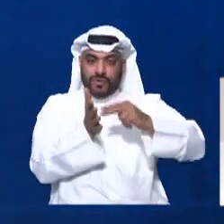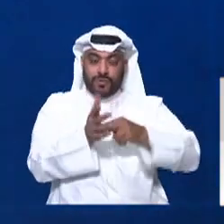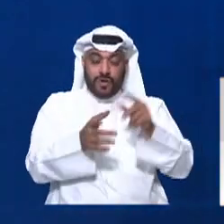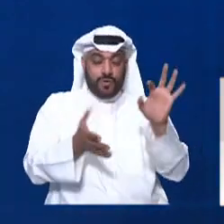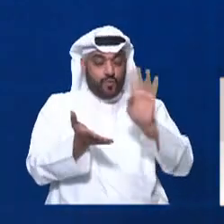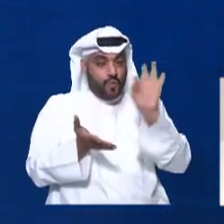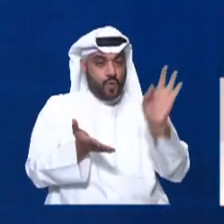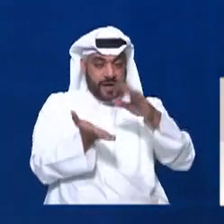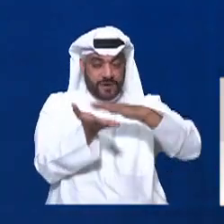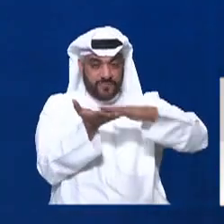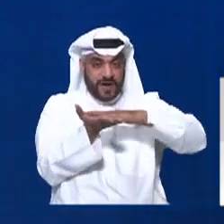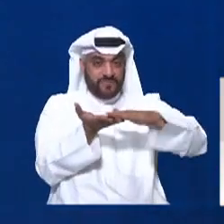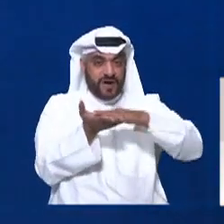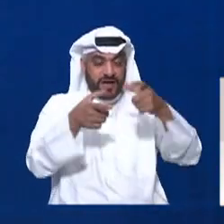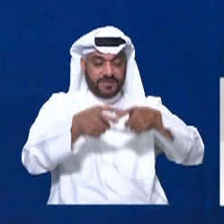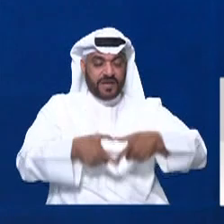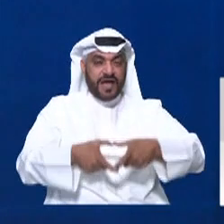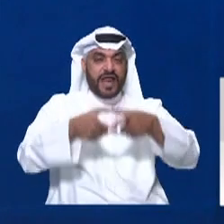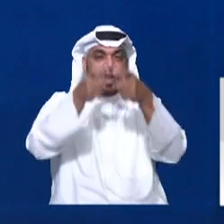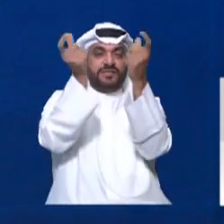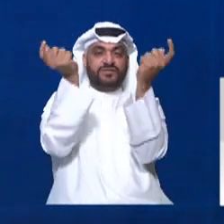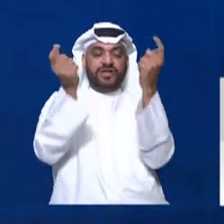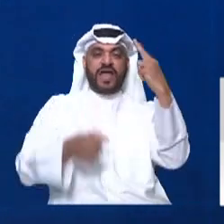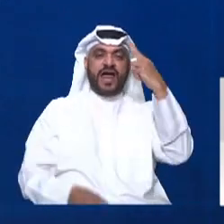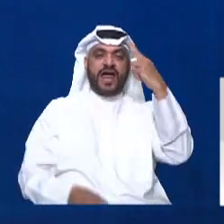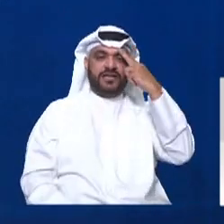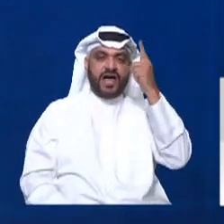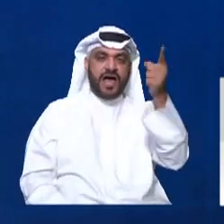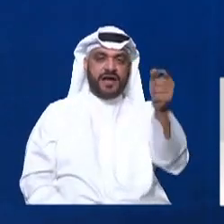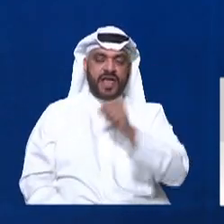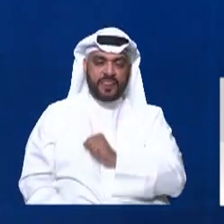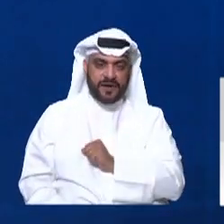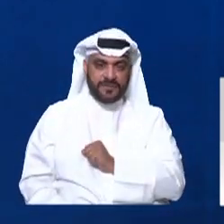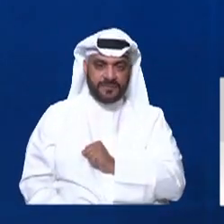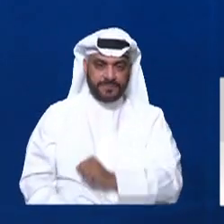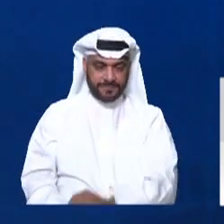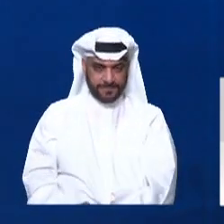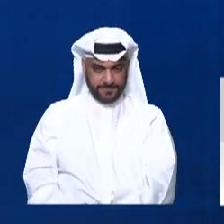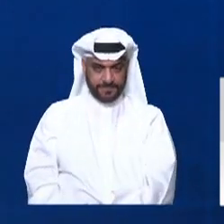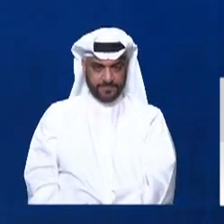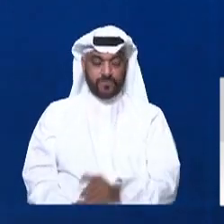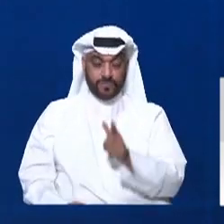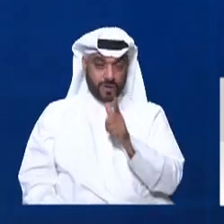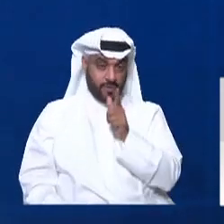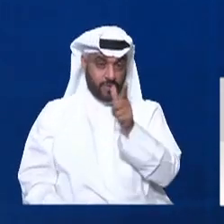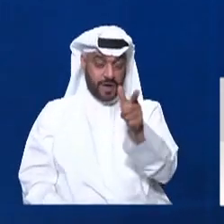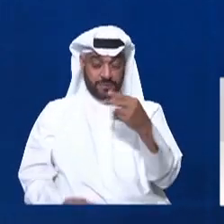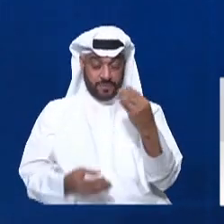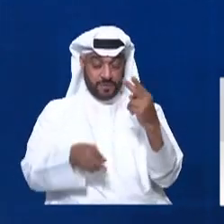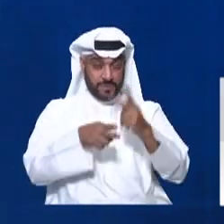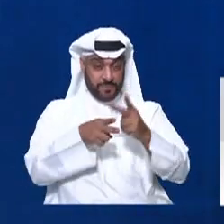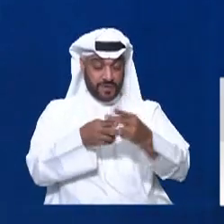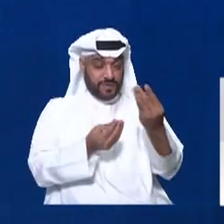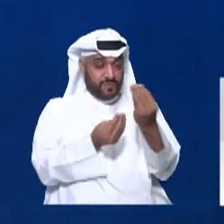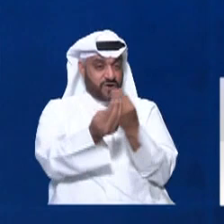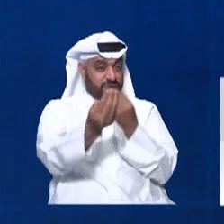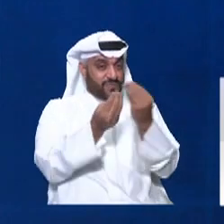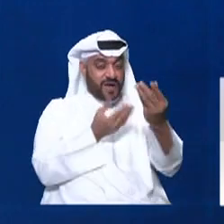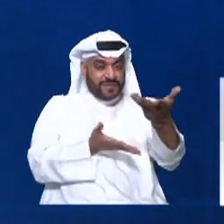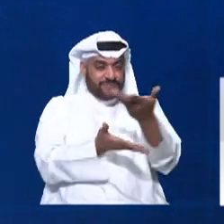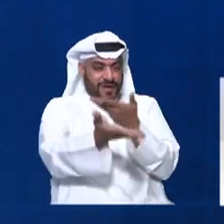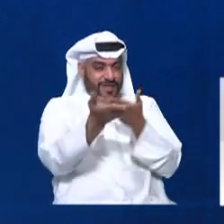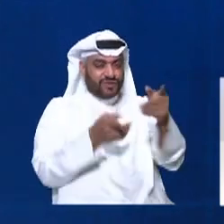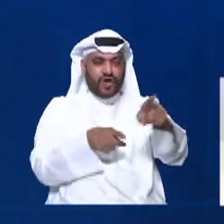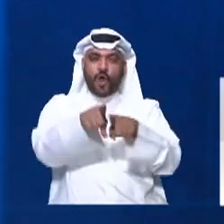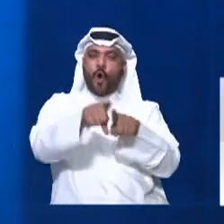عقد اليوم في عاصمة المملكة العربية السعودية الشقيقة الرياض. وتم خلال اللقاء بحث العلاقات